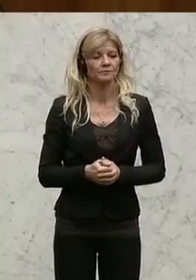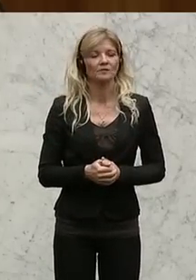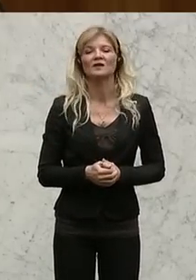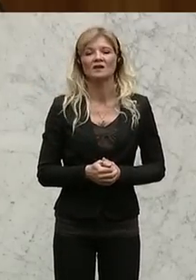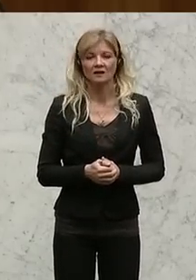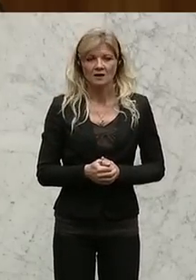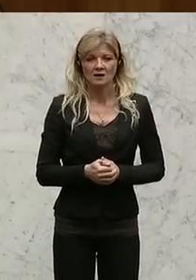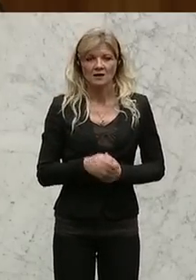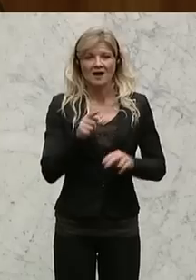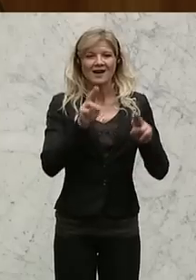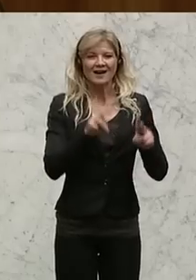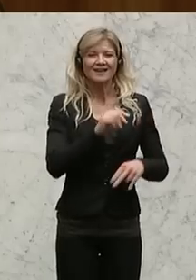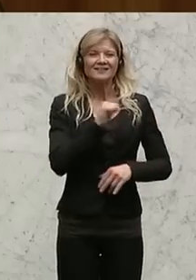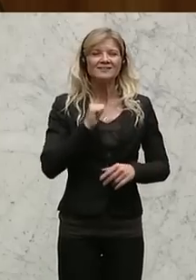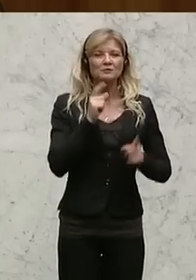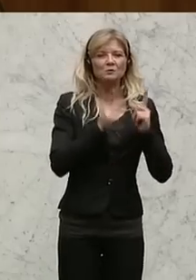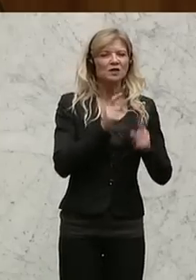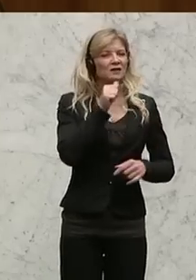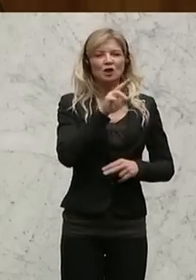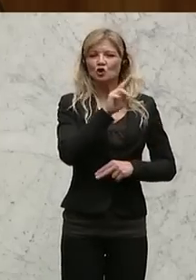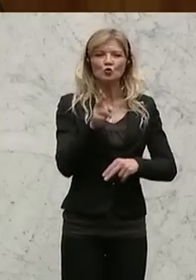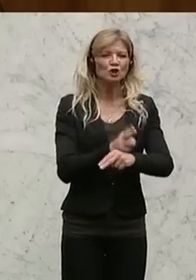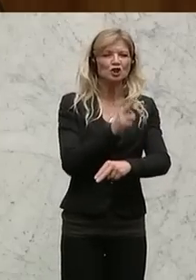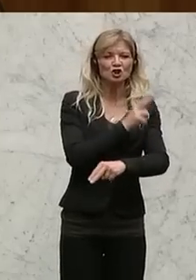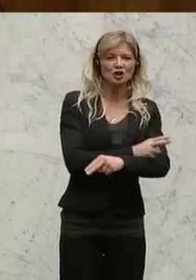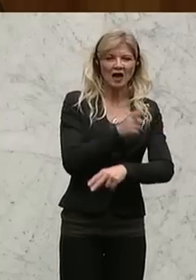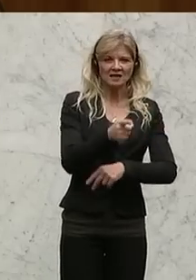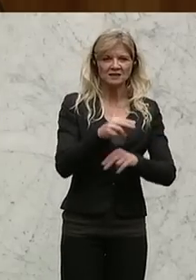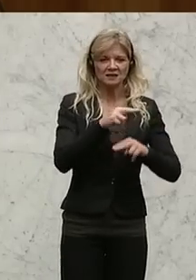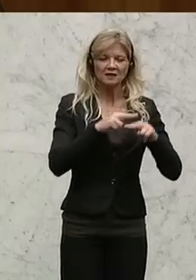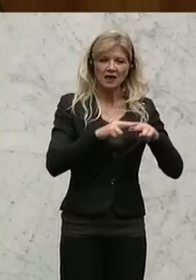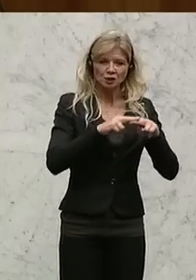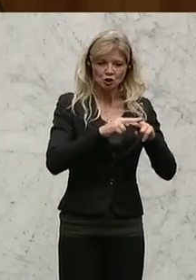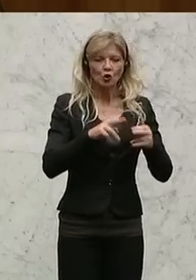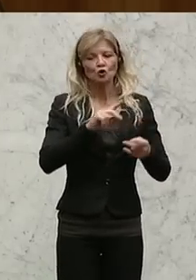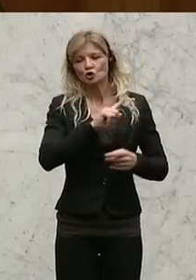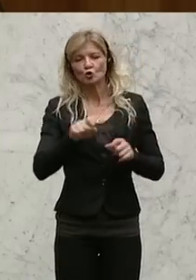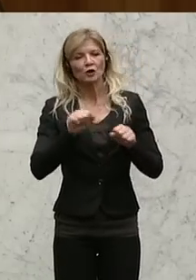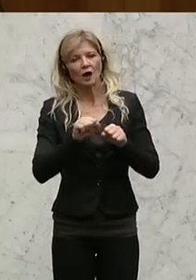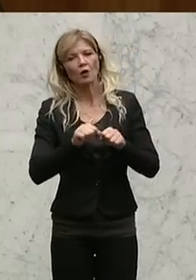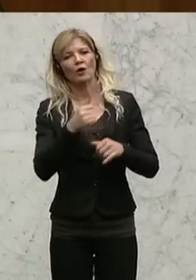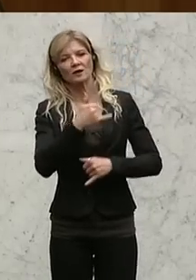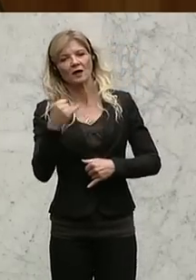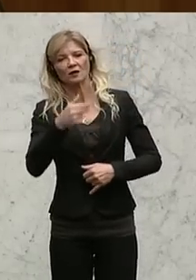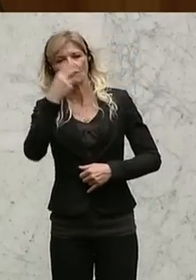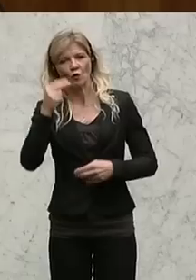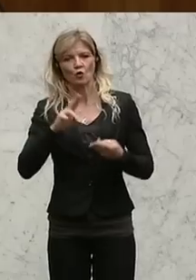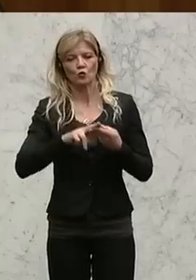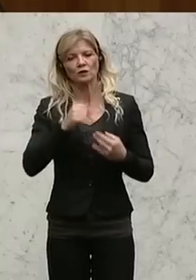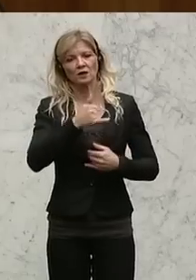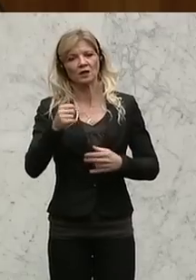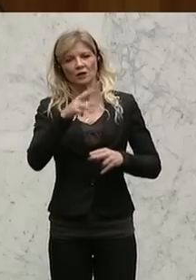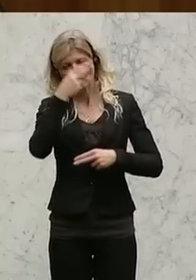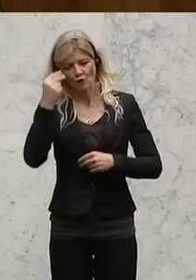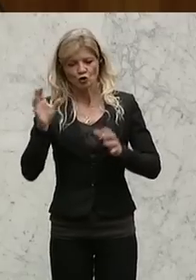nicht nur den Staatsnationen, sondern jedem Volk und jeder Volksgruppe zukommt und dass weder das innere noch das